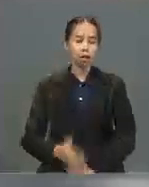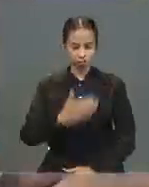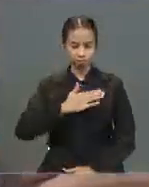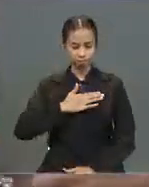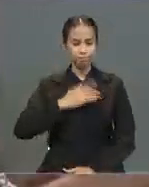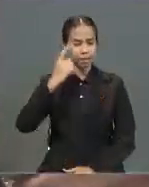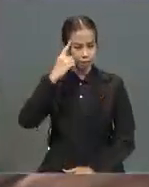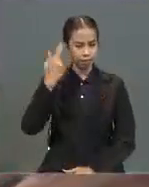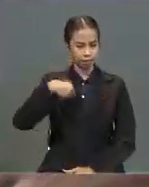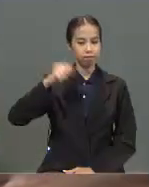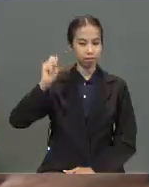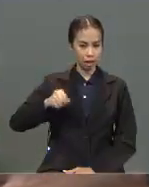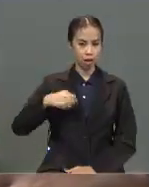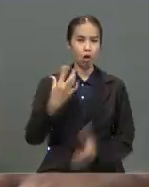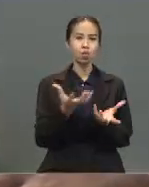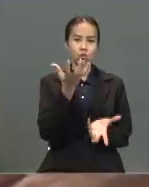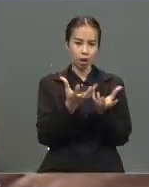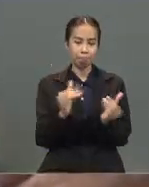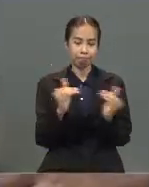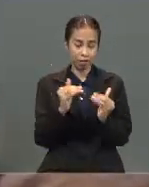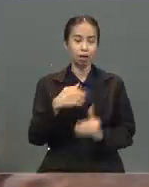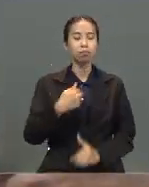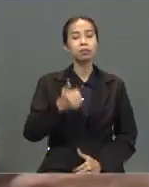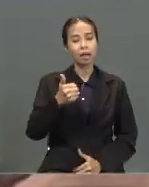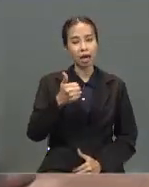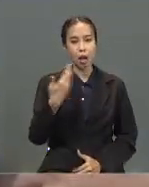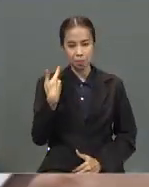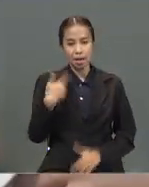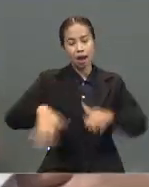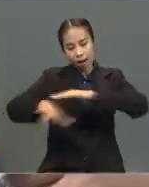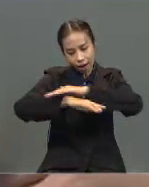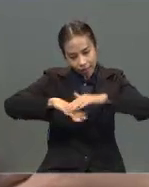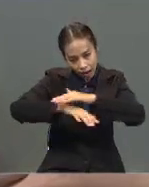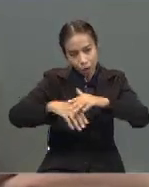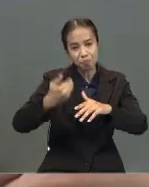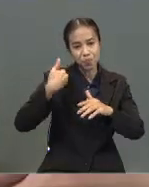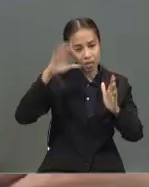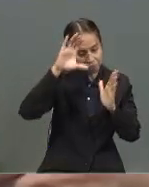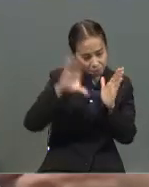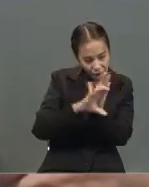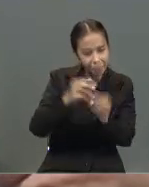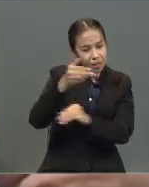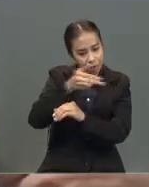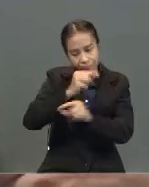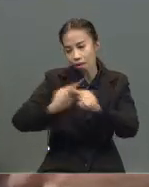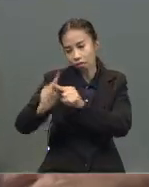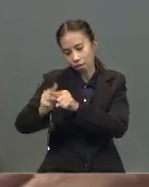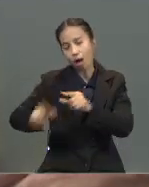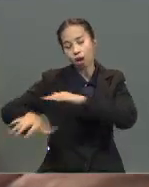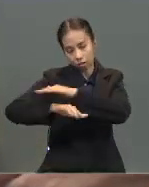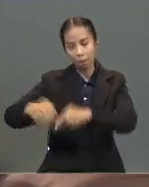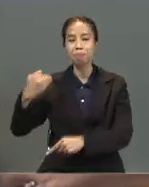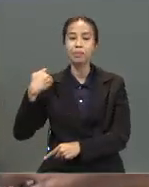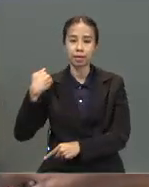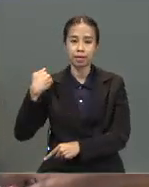ยุติธรรมโดยเตรียมพยานหลักฐานเป็นทั้งภาพและคลิปมาแสดงแต่ว่าหากตนเองและนายภานุพงศ์ถูกเพิกถอนการประกันตัวก็